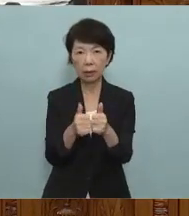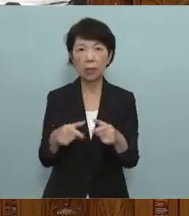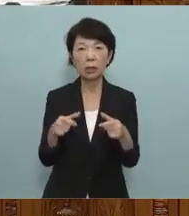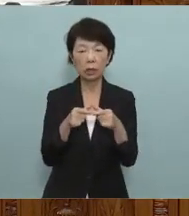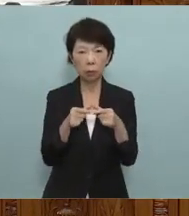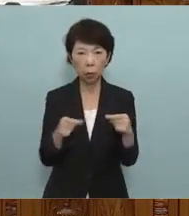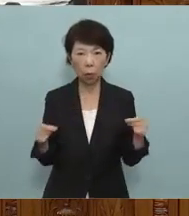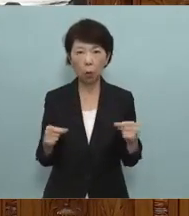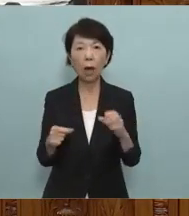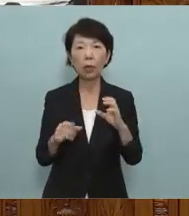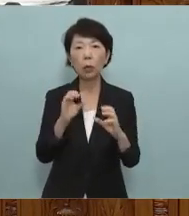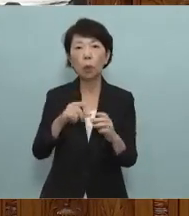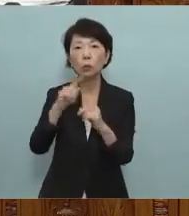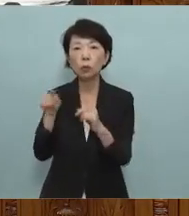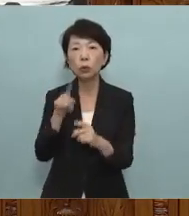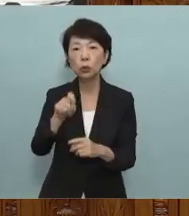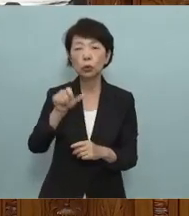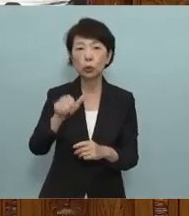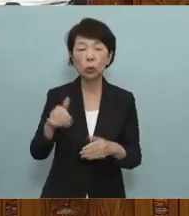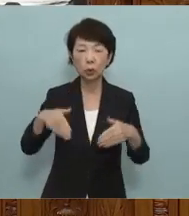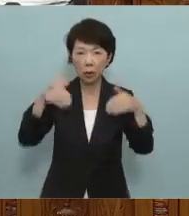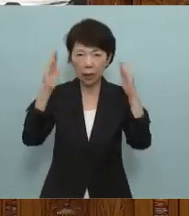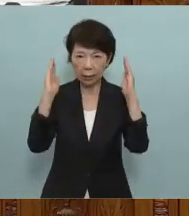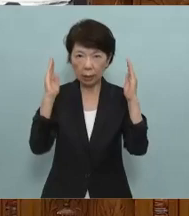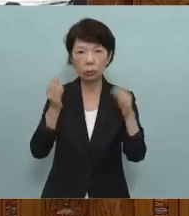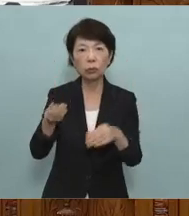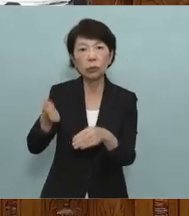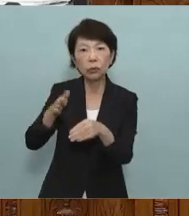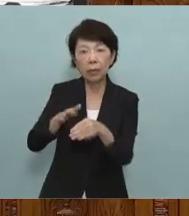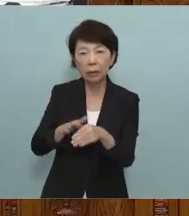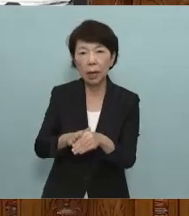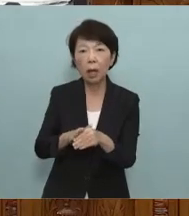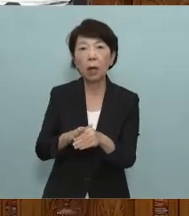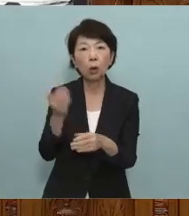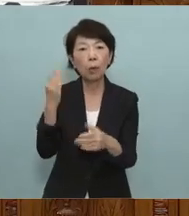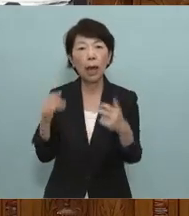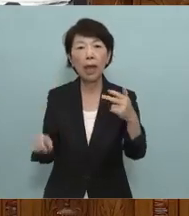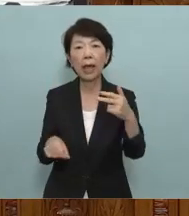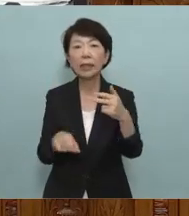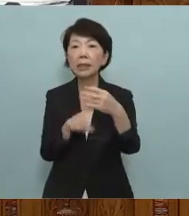は COP15 での採択を見据え、本年4月に